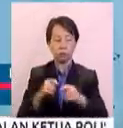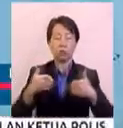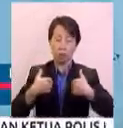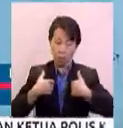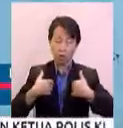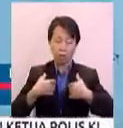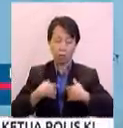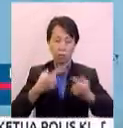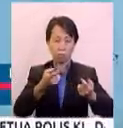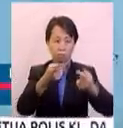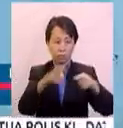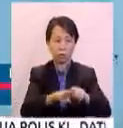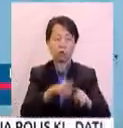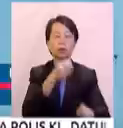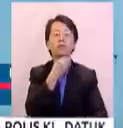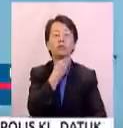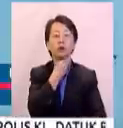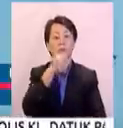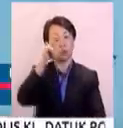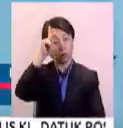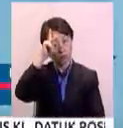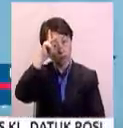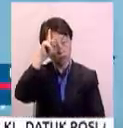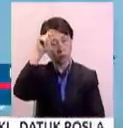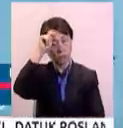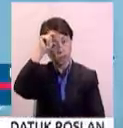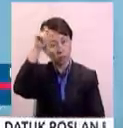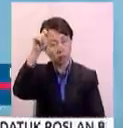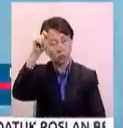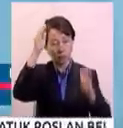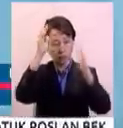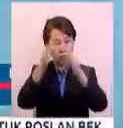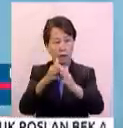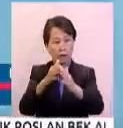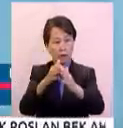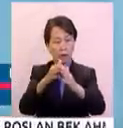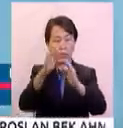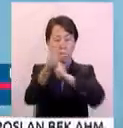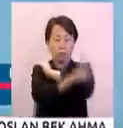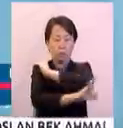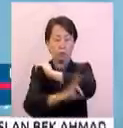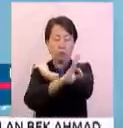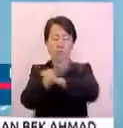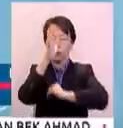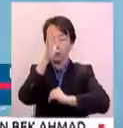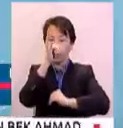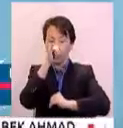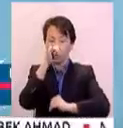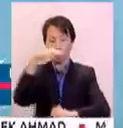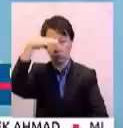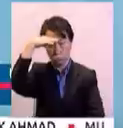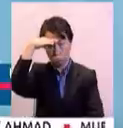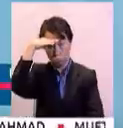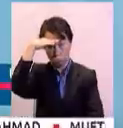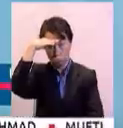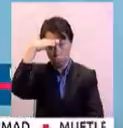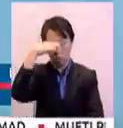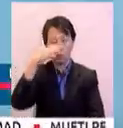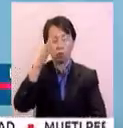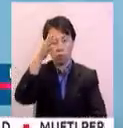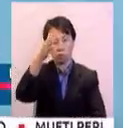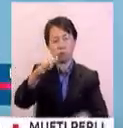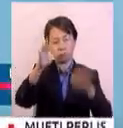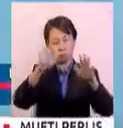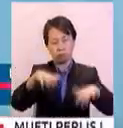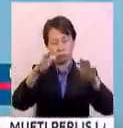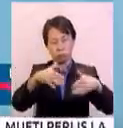di negeri Perak, Kelantan, Terengganu, Pahang, Negeri Sembilan, Melaka dan juga Johor. Keadaan ini dijangka